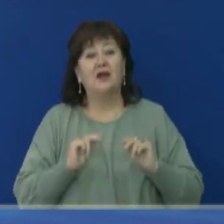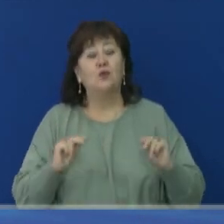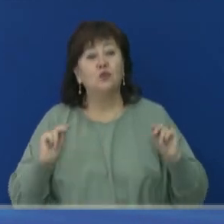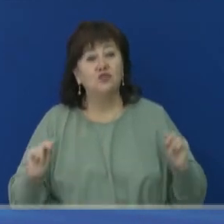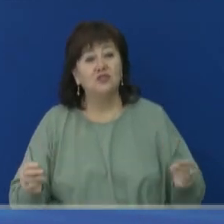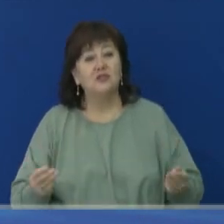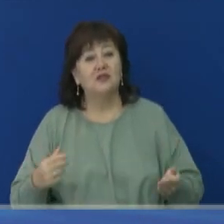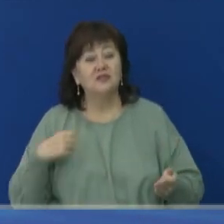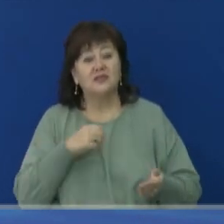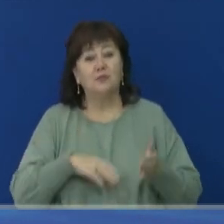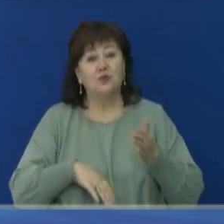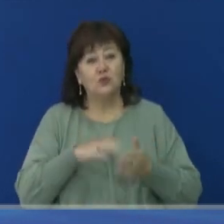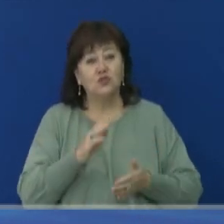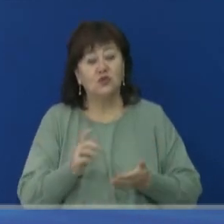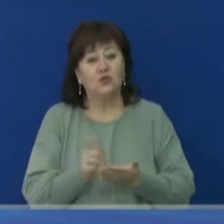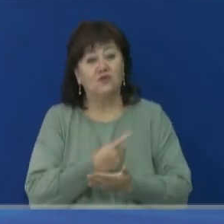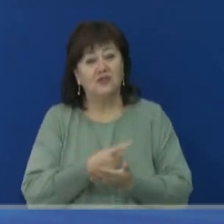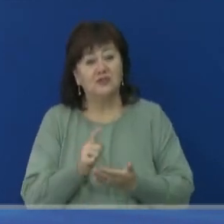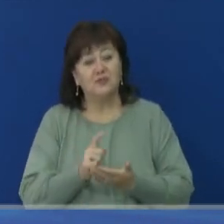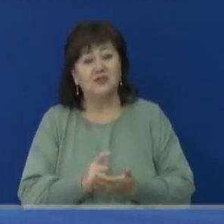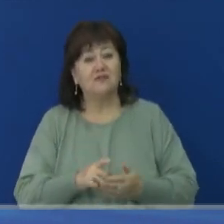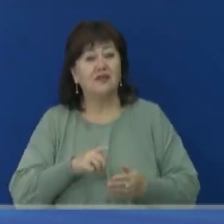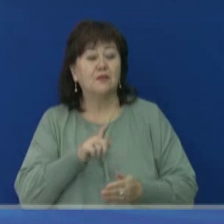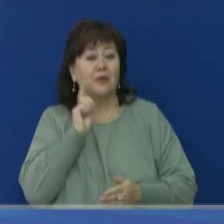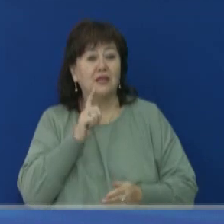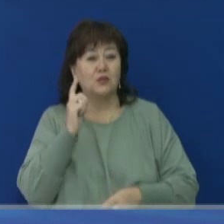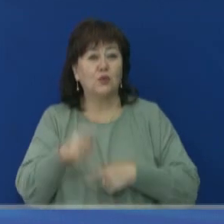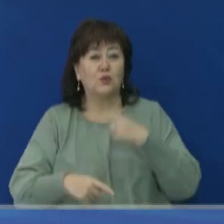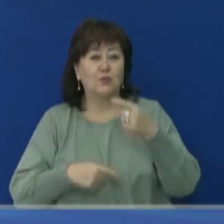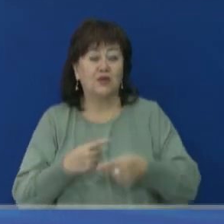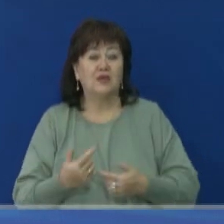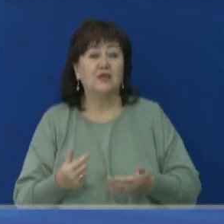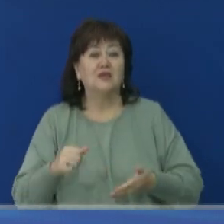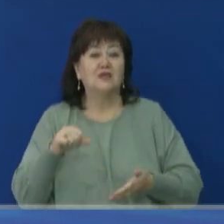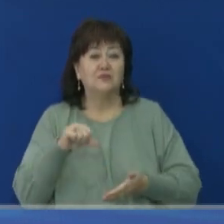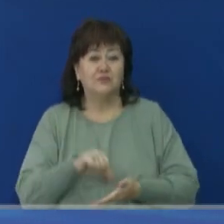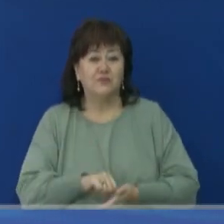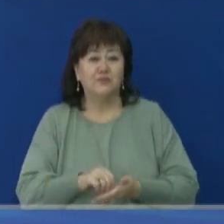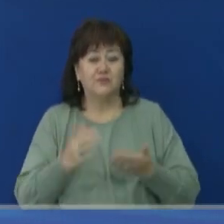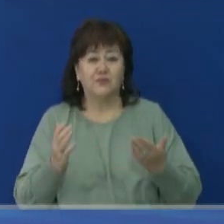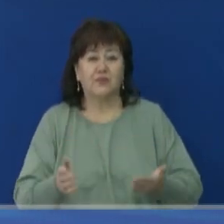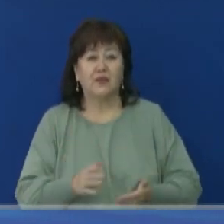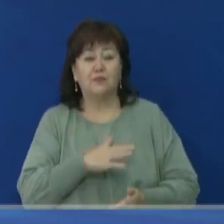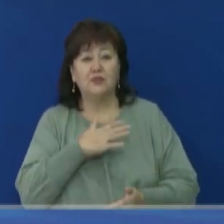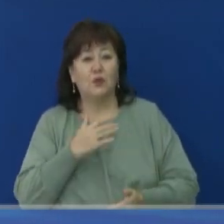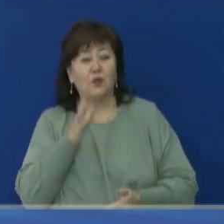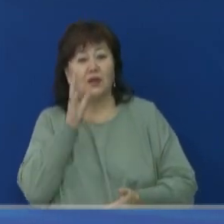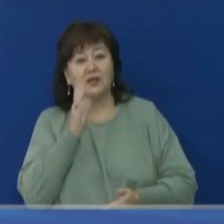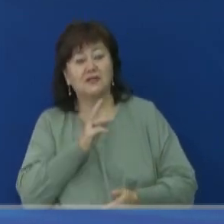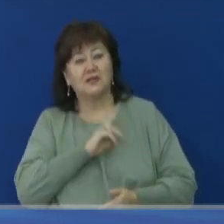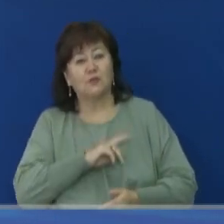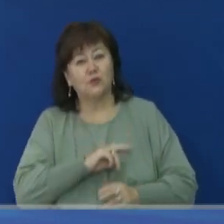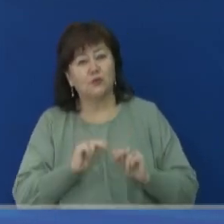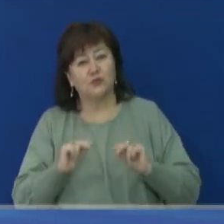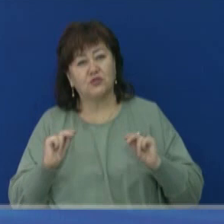жақсы демекші ұрпақ тәрбиесіндегі ұстаз орны әрқашанда жоғары. Бүгінде арамызда ұзақ жылдар бойы ұстаздық еткендер де аз емес.